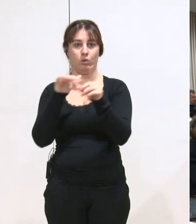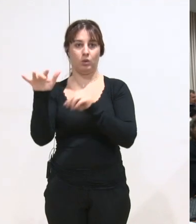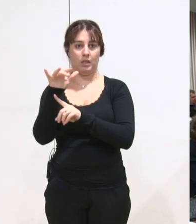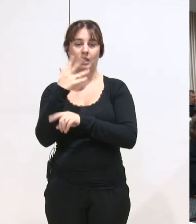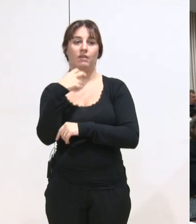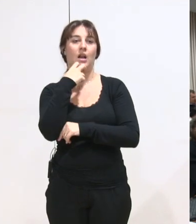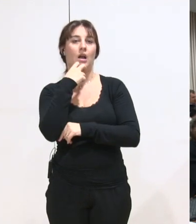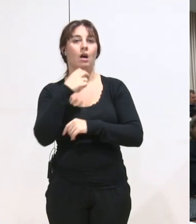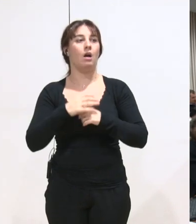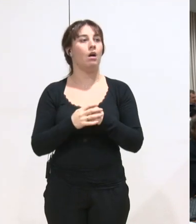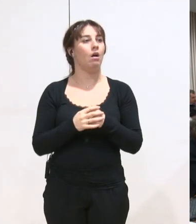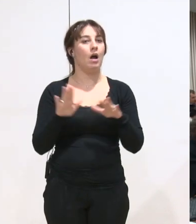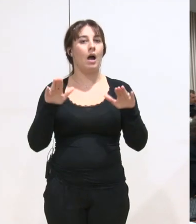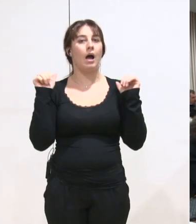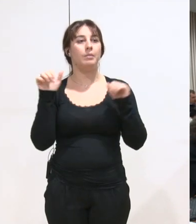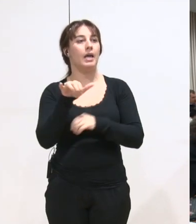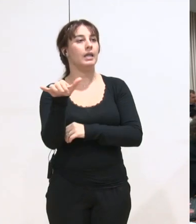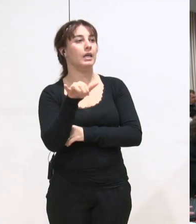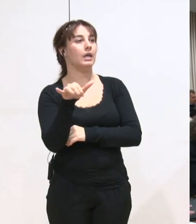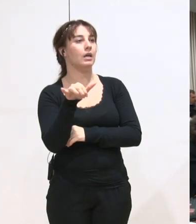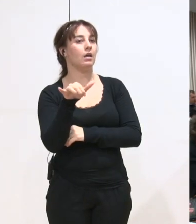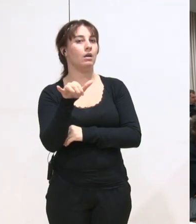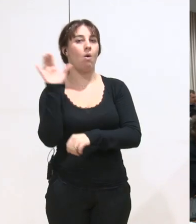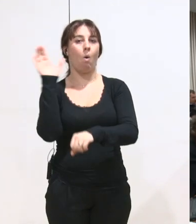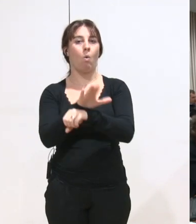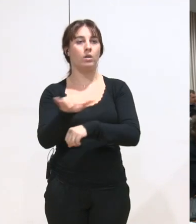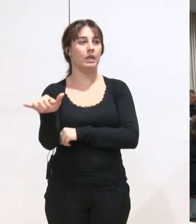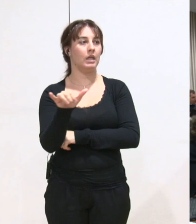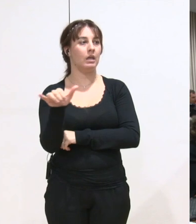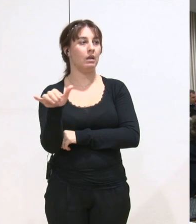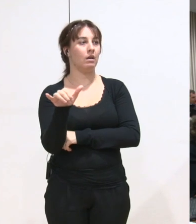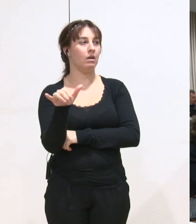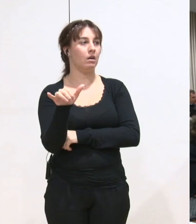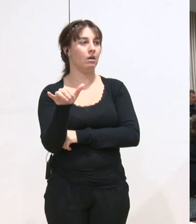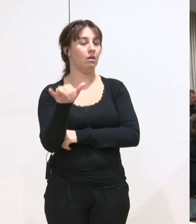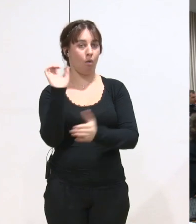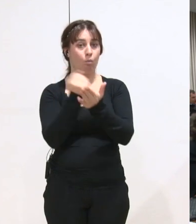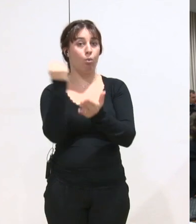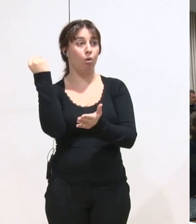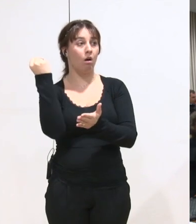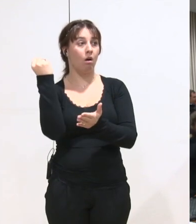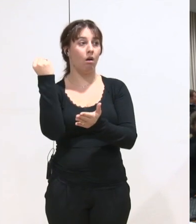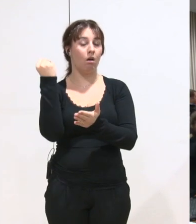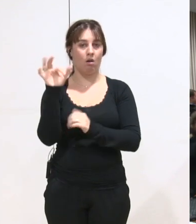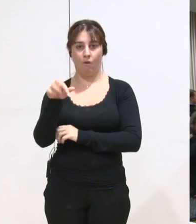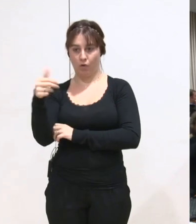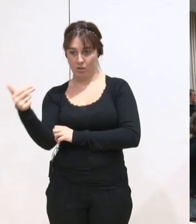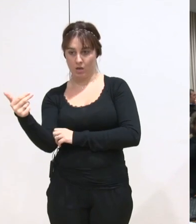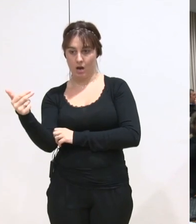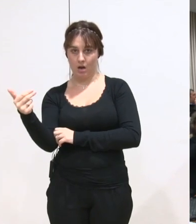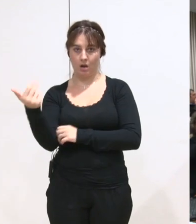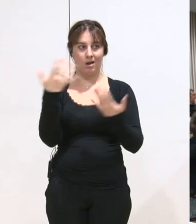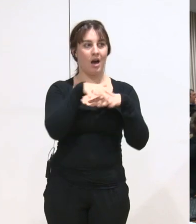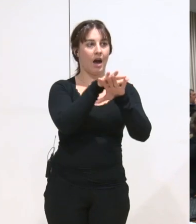Qui s'abstient ? Qui vote contre ? Qui vote pour ? Donc, le Front national,